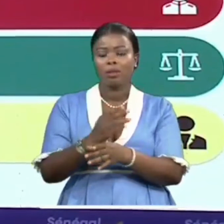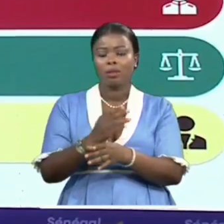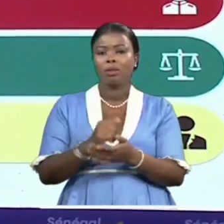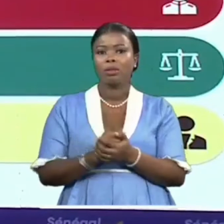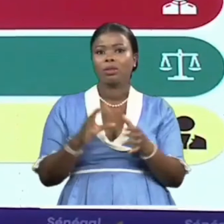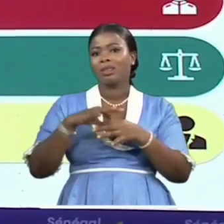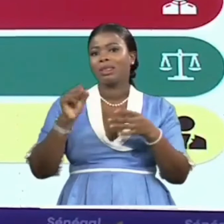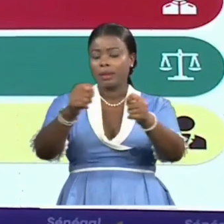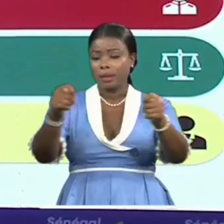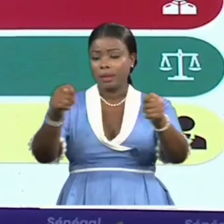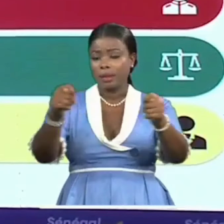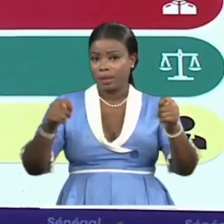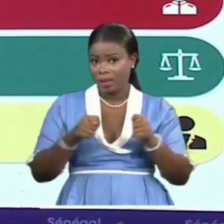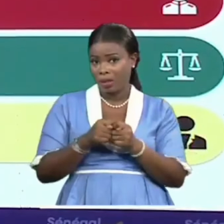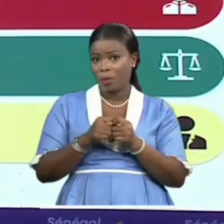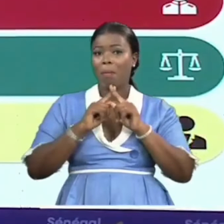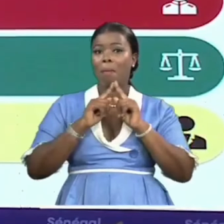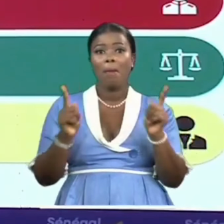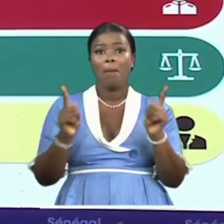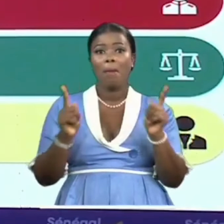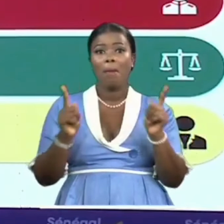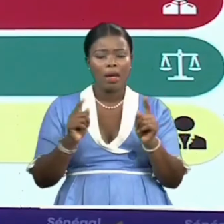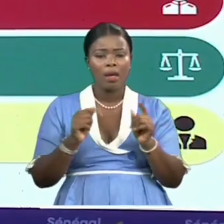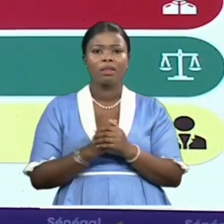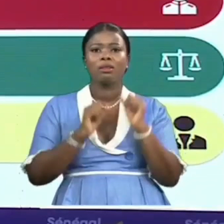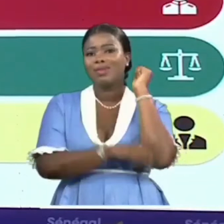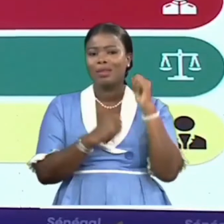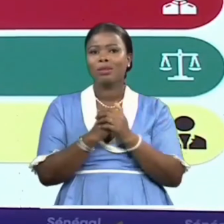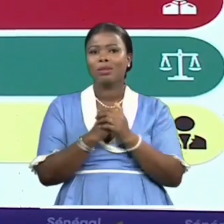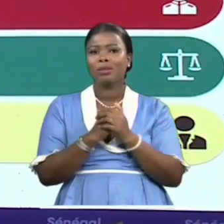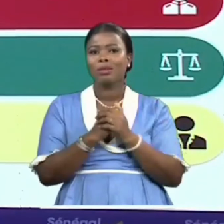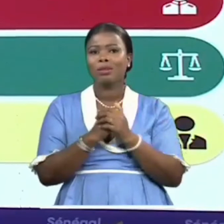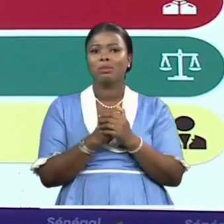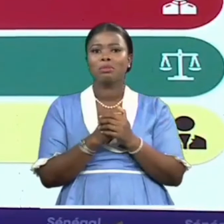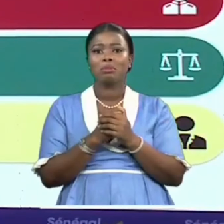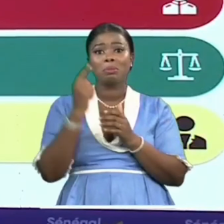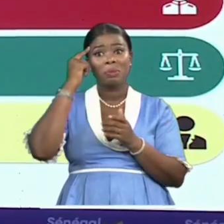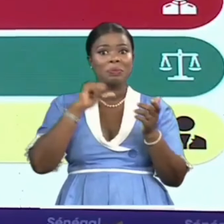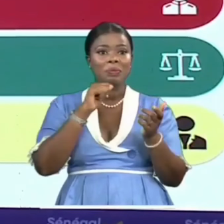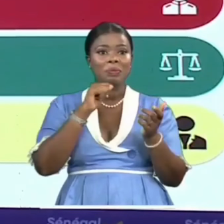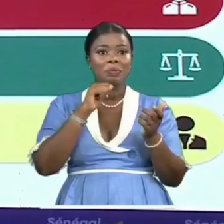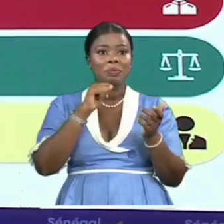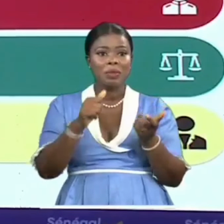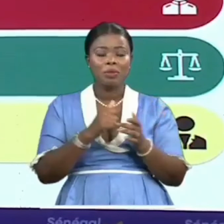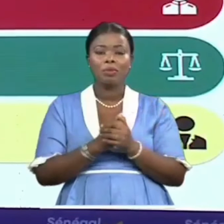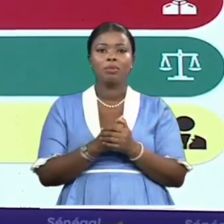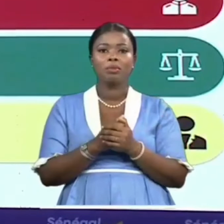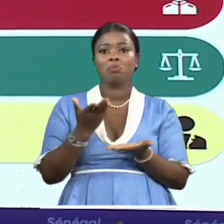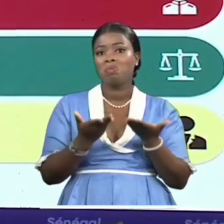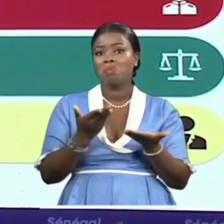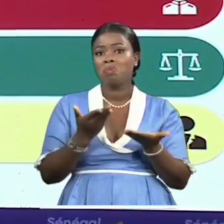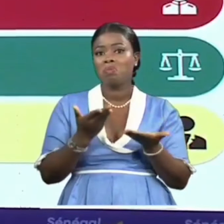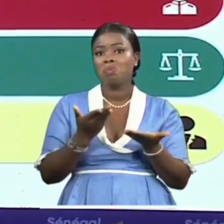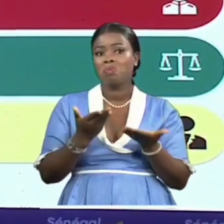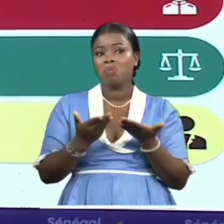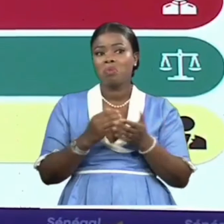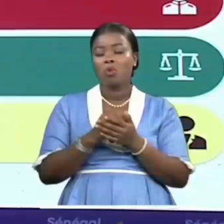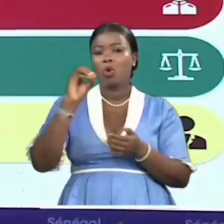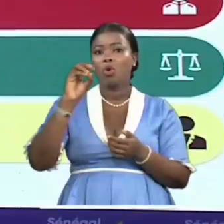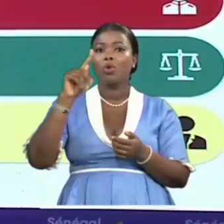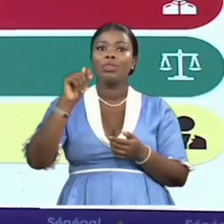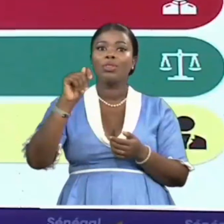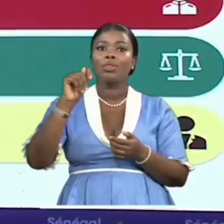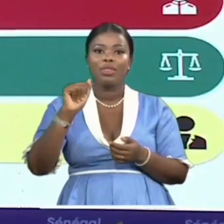territoir mais le Sénégal n'envisage pas l'utar le Sénégal n'envisage pas l'autarie c'est dans un